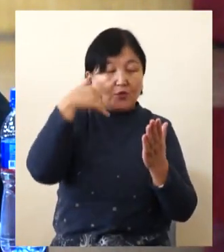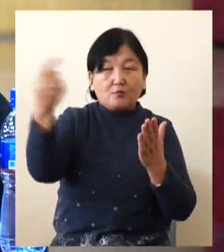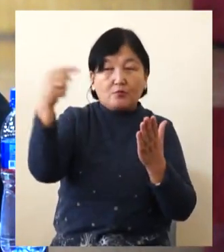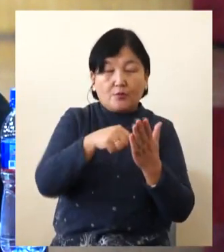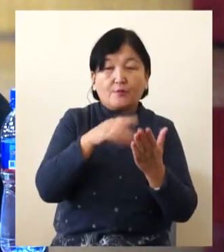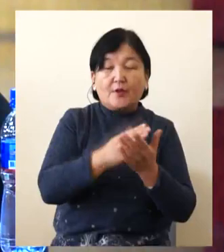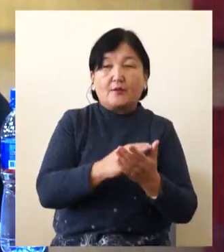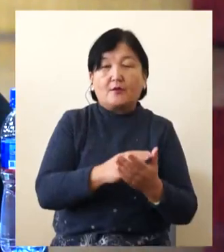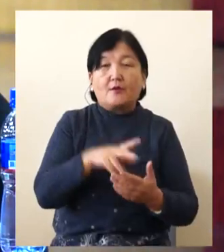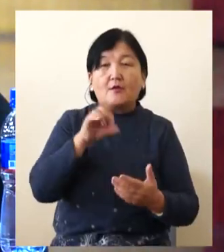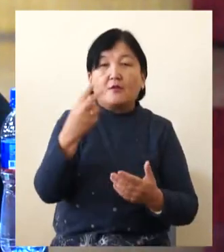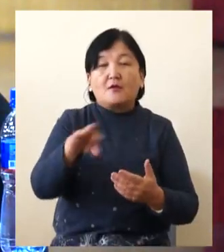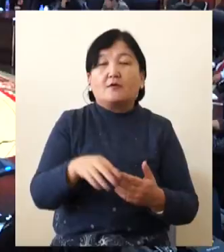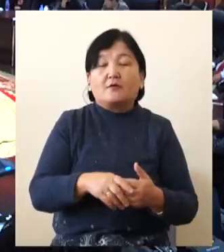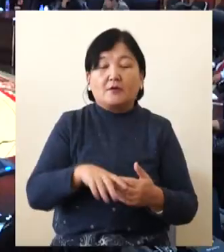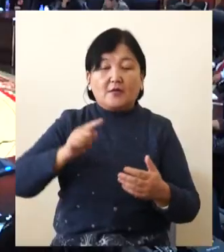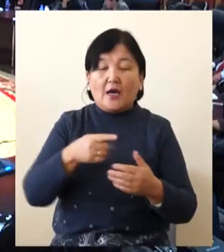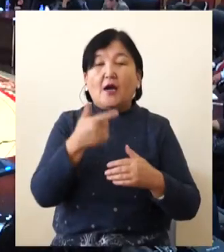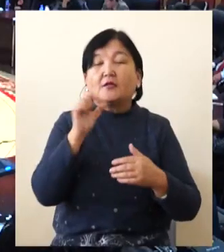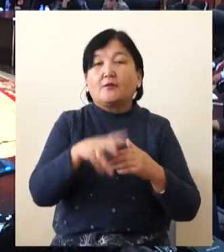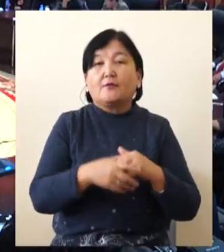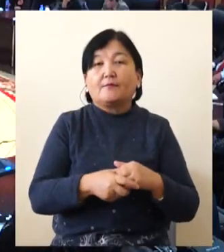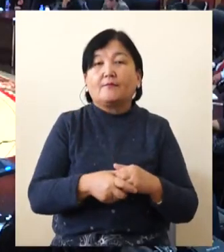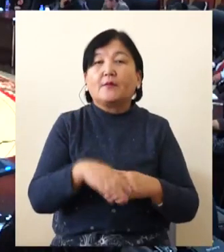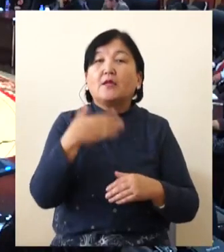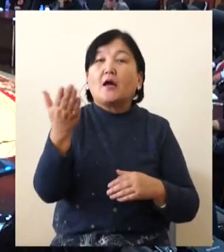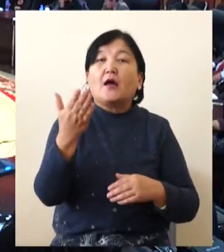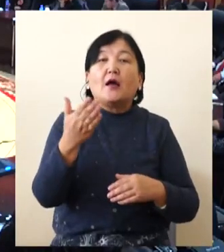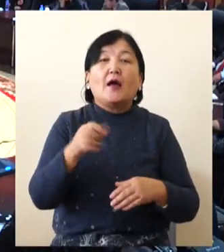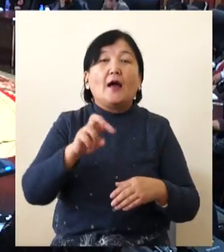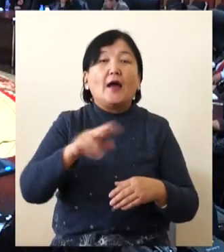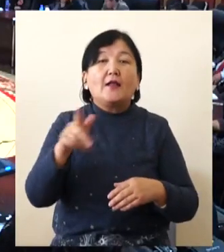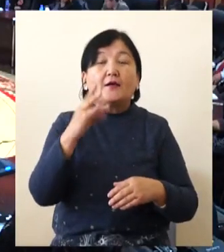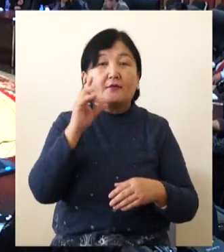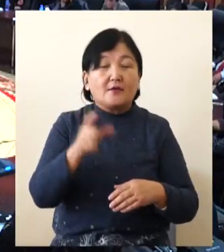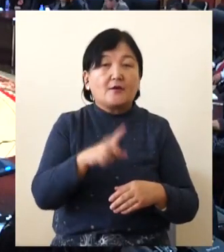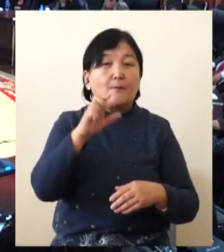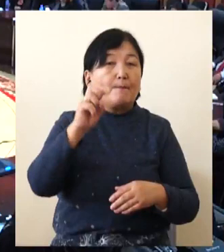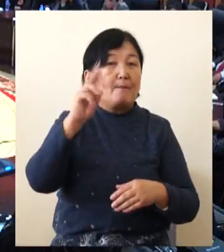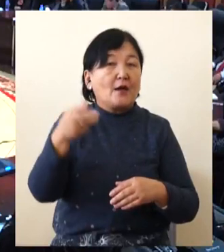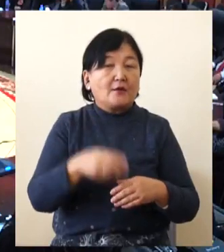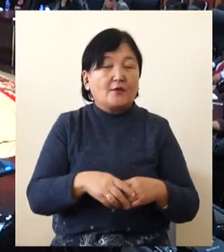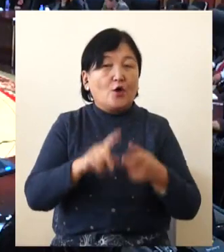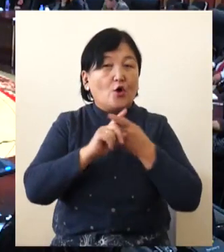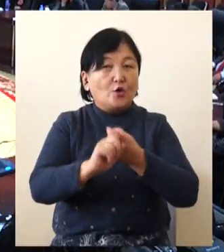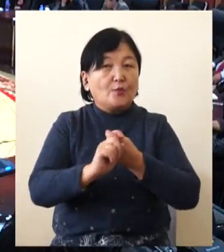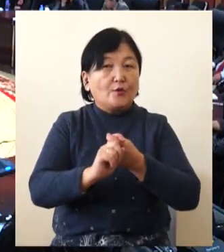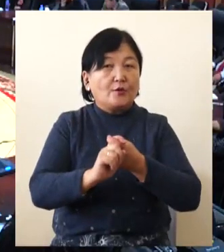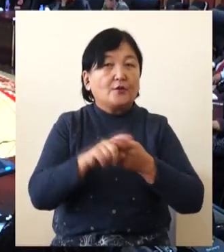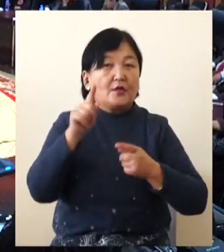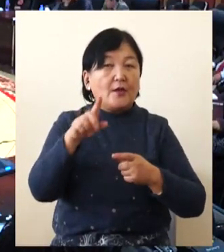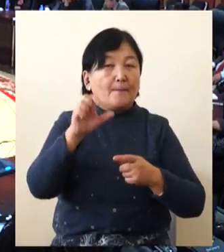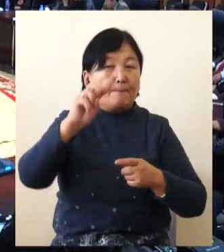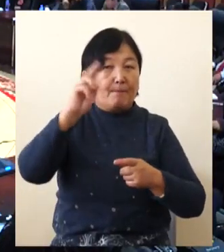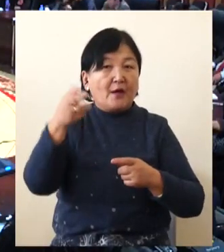Одоо суулгаад үз. Тэр яаж нэгтэй зэрэг та аль нэг банкны дансаар авж байгаа шүү. Тэгэхээр тэр банкс дээр та